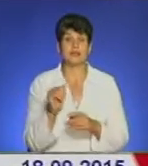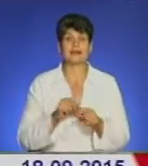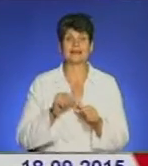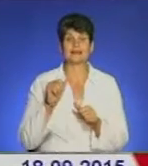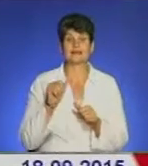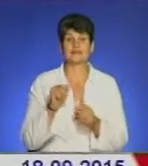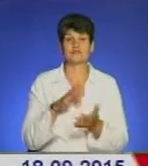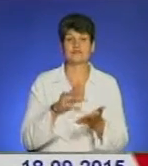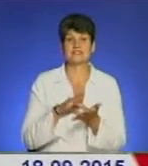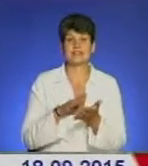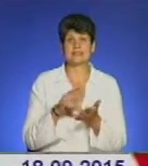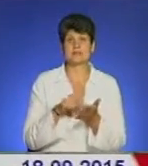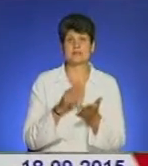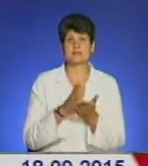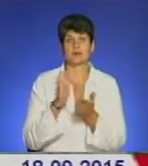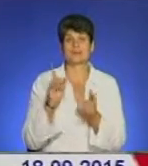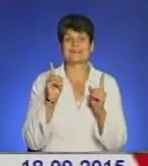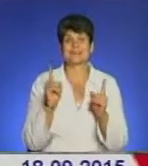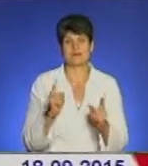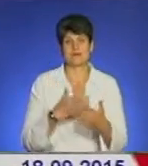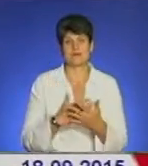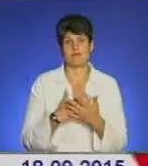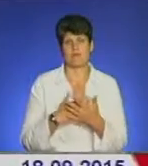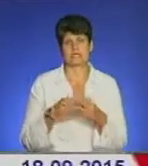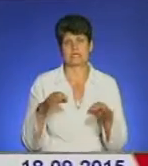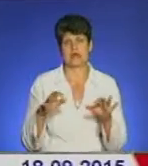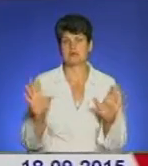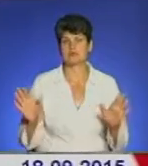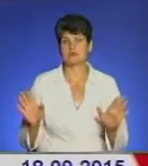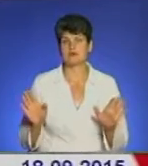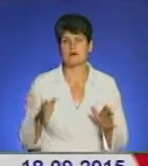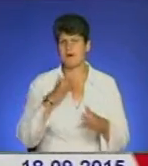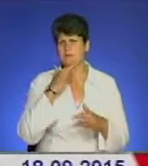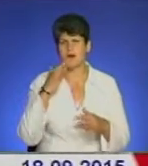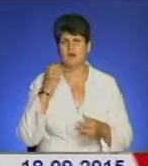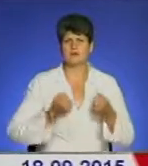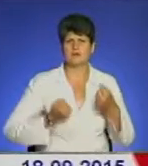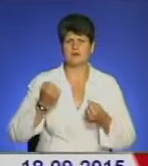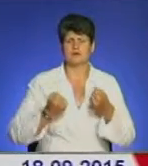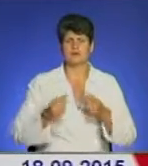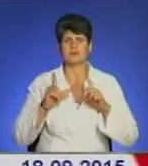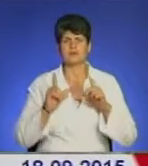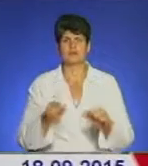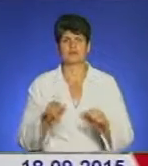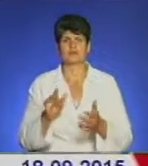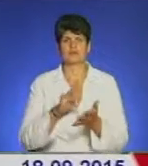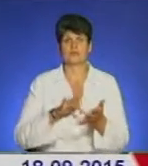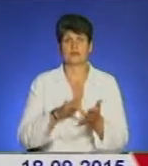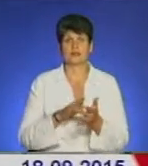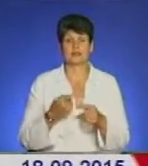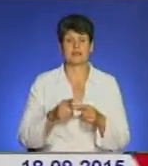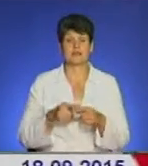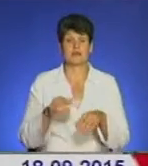в центрі міста має їздити тільки громадський транспорт. А дуже багато водіїв своїх автомобілів їздять також через центр. Через це